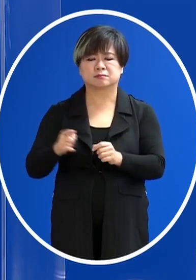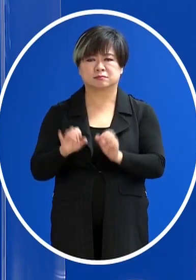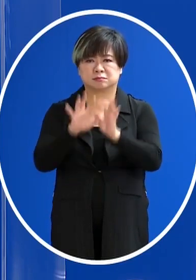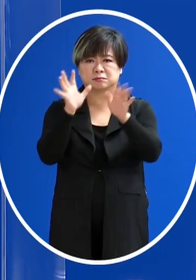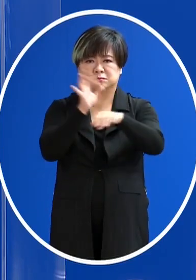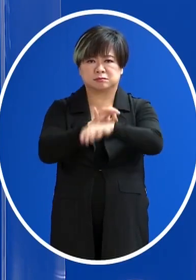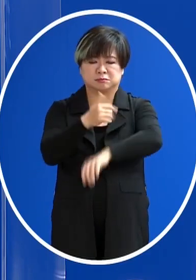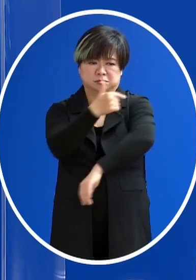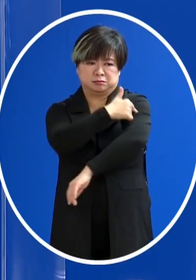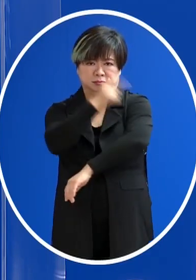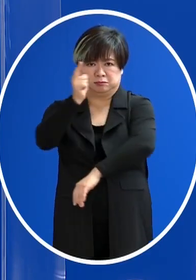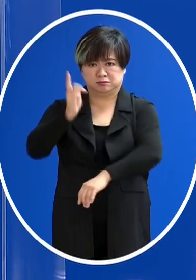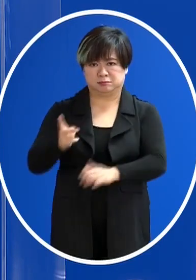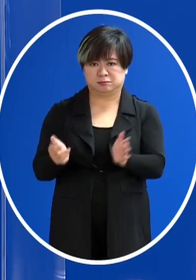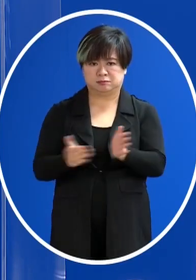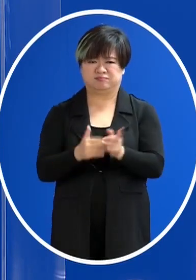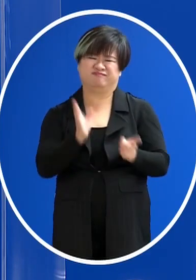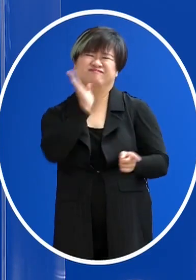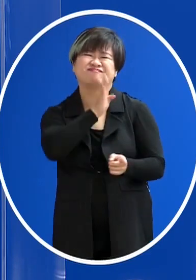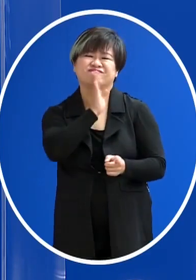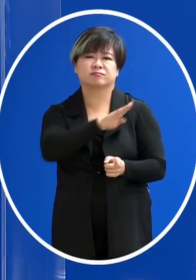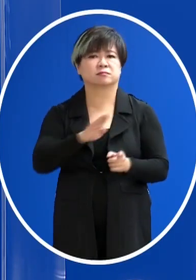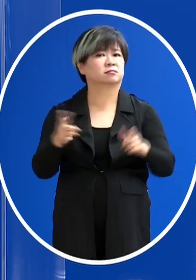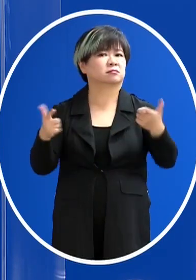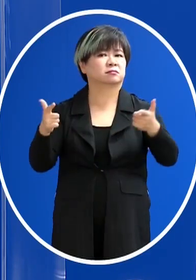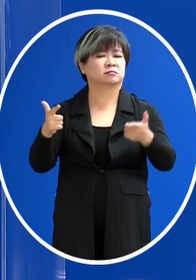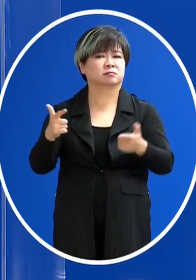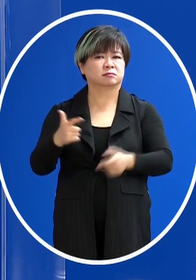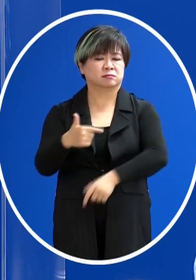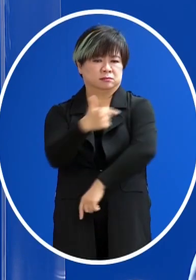2剂之后，那确实就没有效果，因为它是在打完